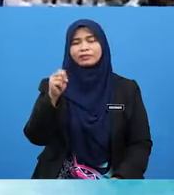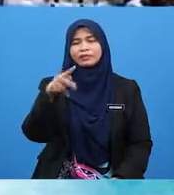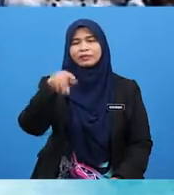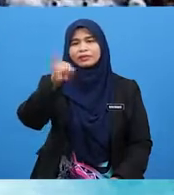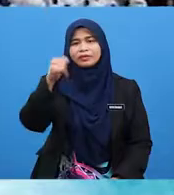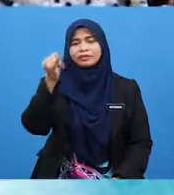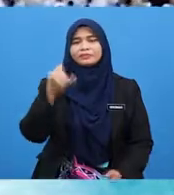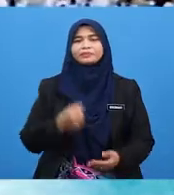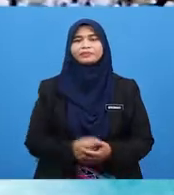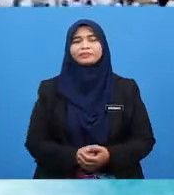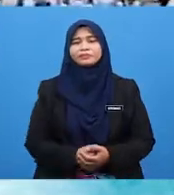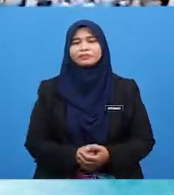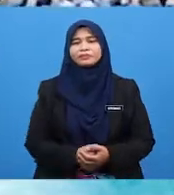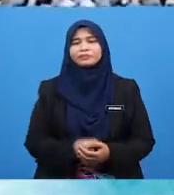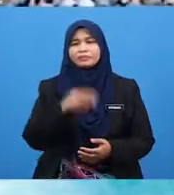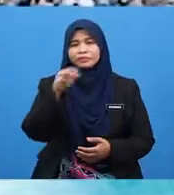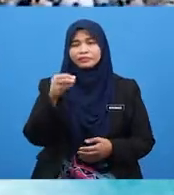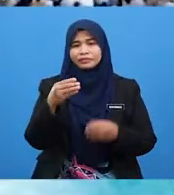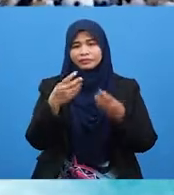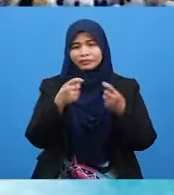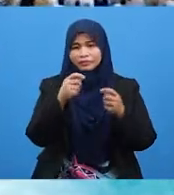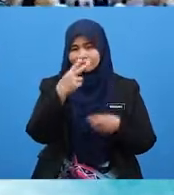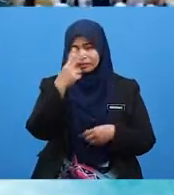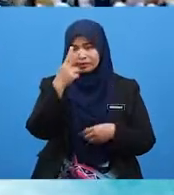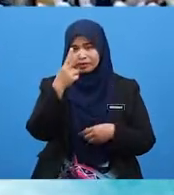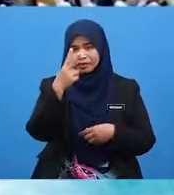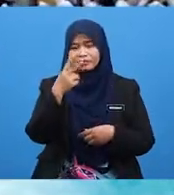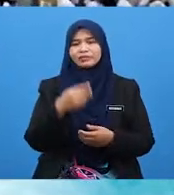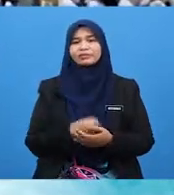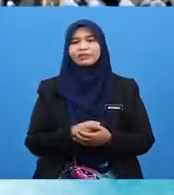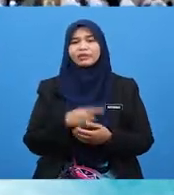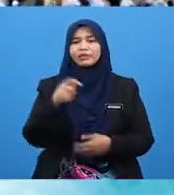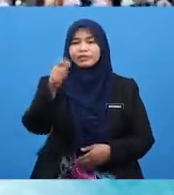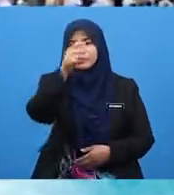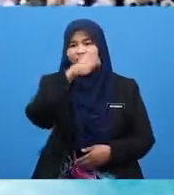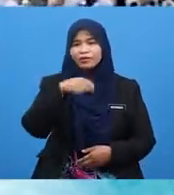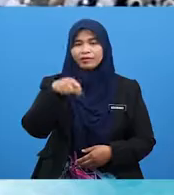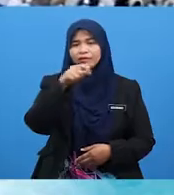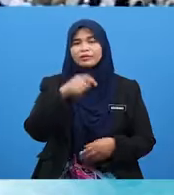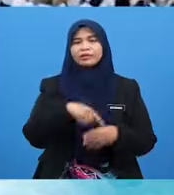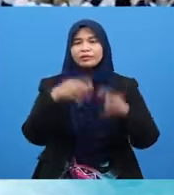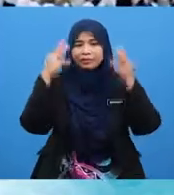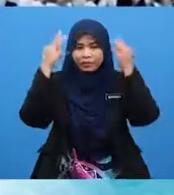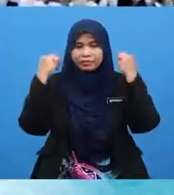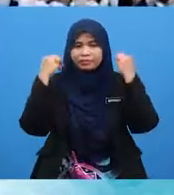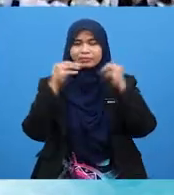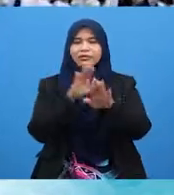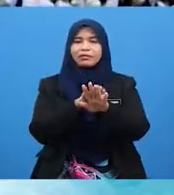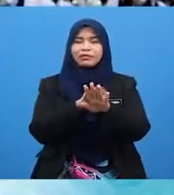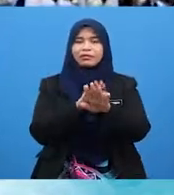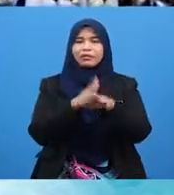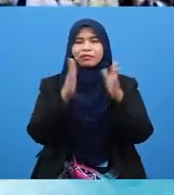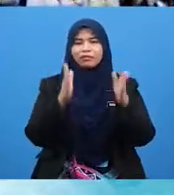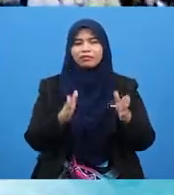Murid-murid, cuba perhatikan suasana tawaf di Kaabah ini. Ramai sungguh orang